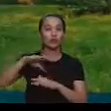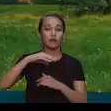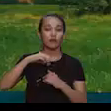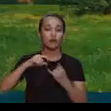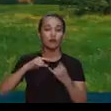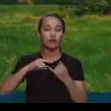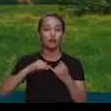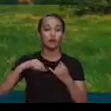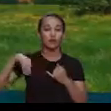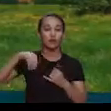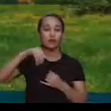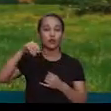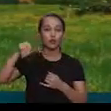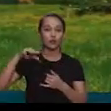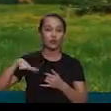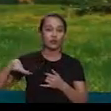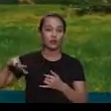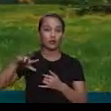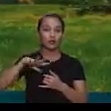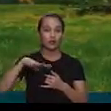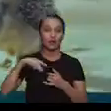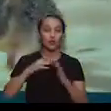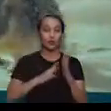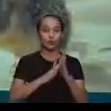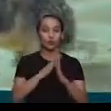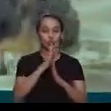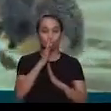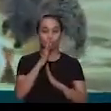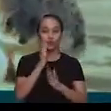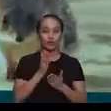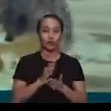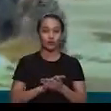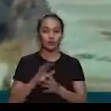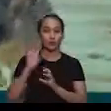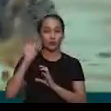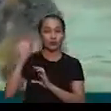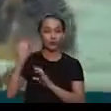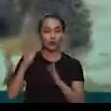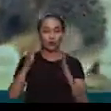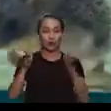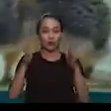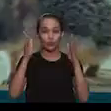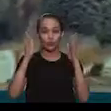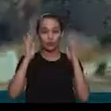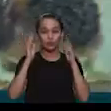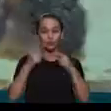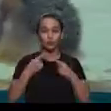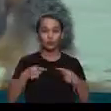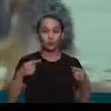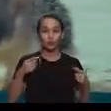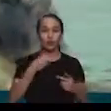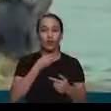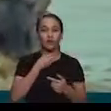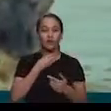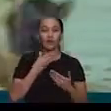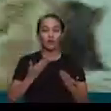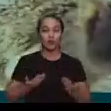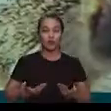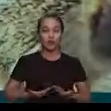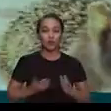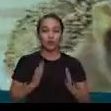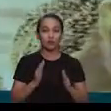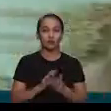va cho'llardagi o'simliklar yayraydi. Tog', o'rmon va cho'llarda turli hayvonlar